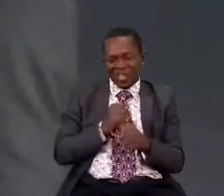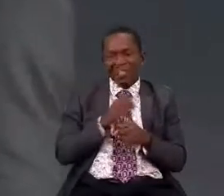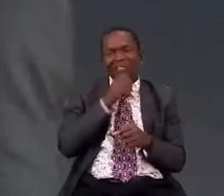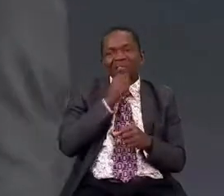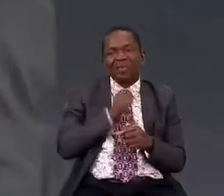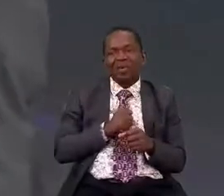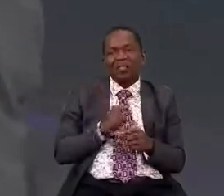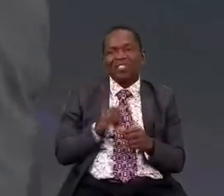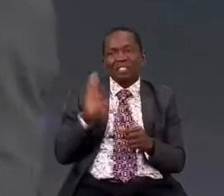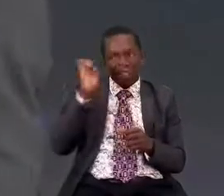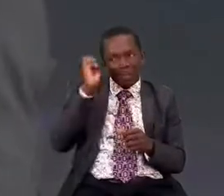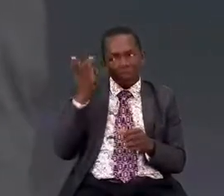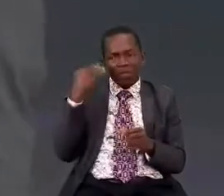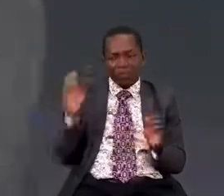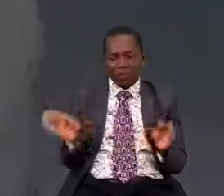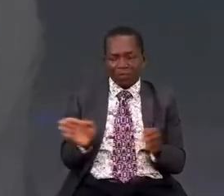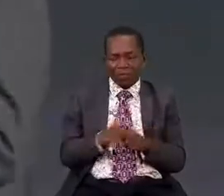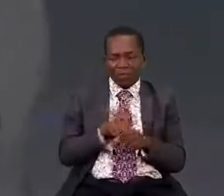conviction, le corps de Sarah